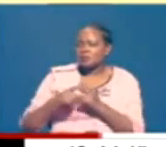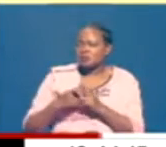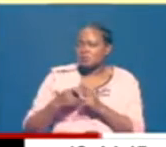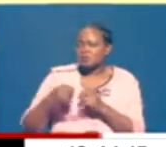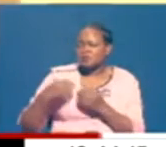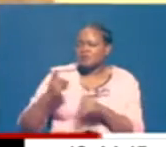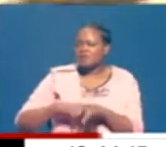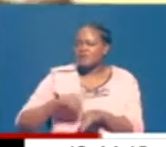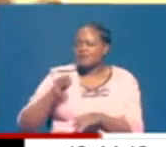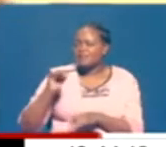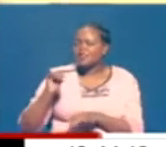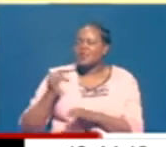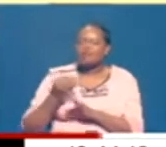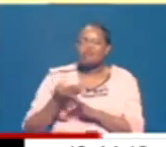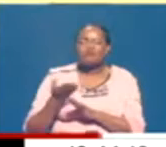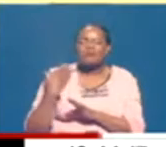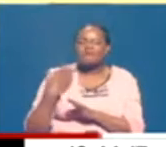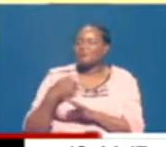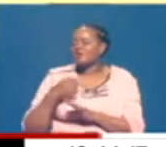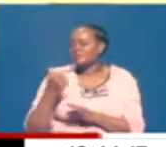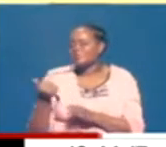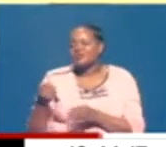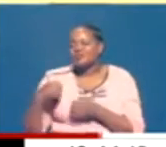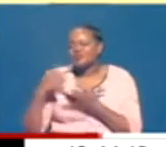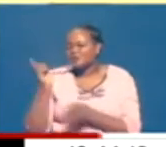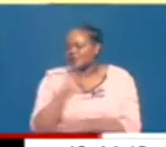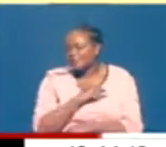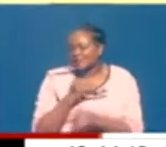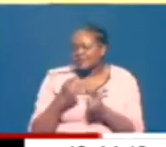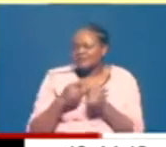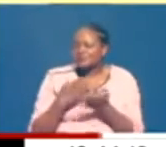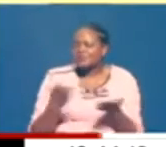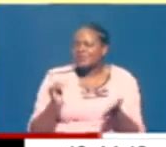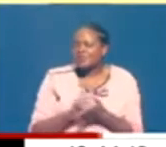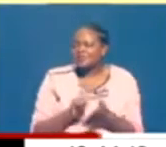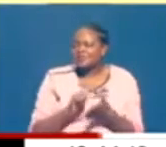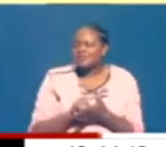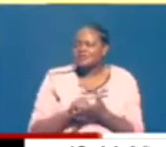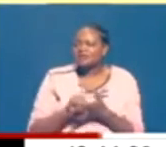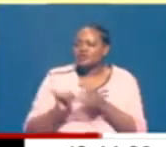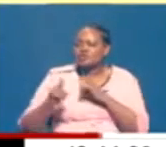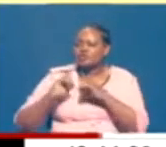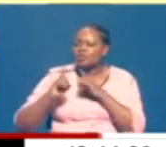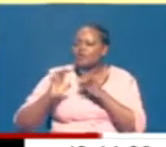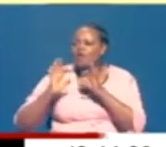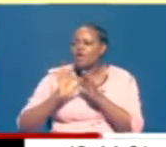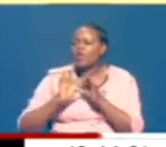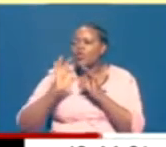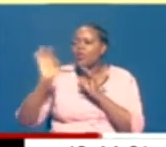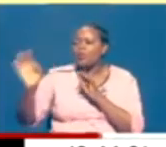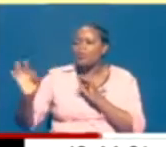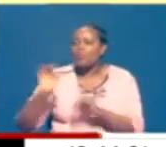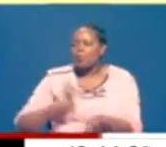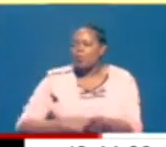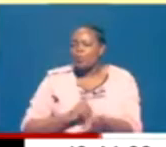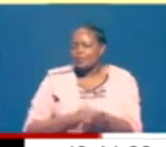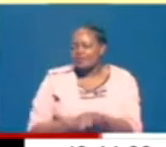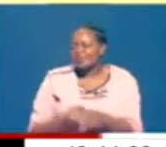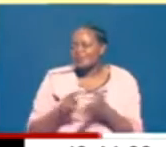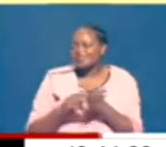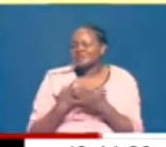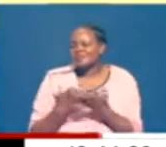BBI. Kuna wale tayari walikuwa wameshapewa. Ni kitu ambaye ilikuwa ikizungumziwa kwa muda mrefu. Sio kitu